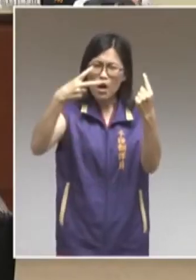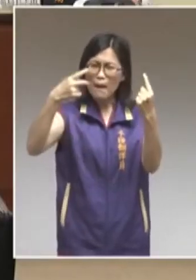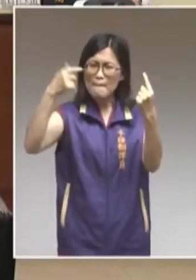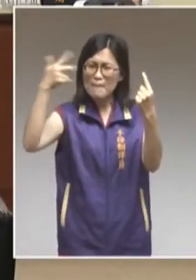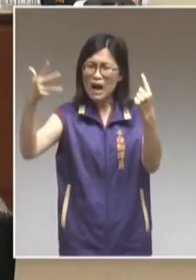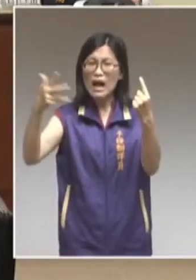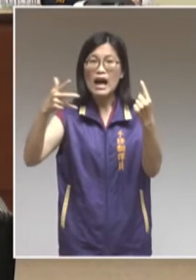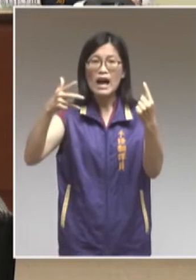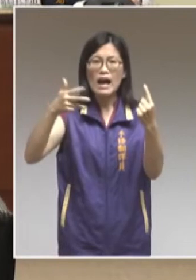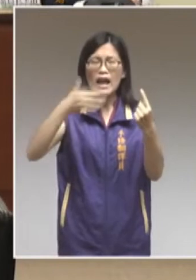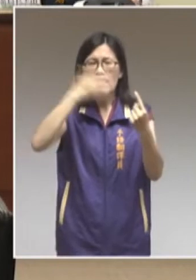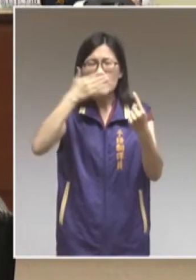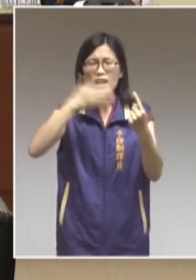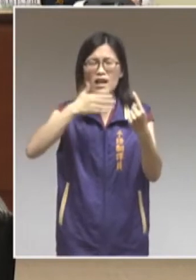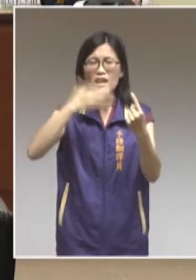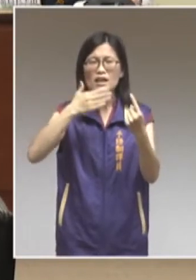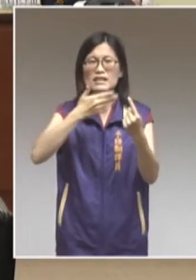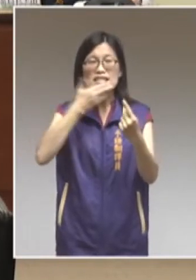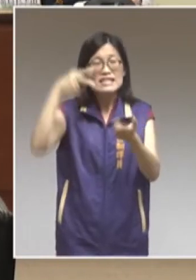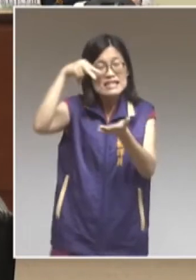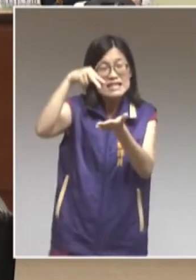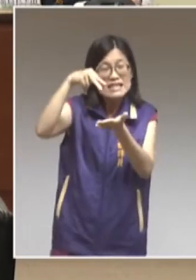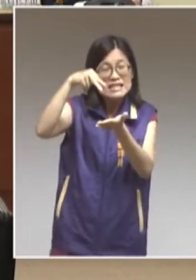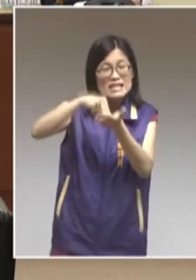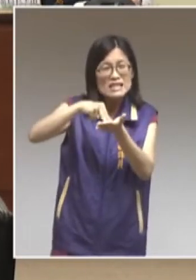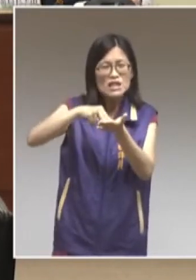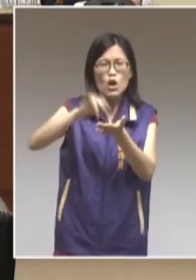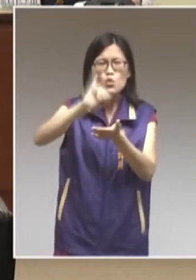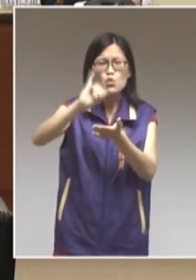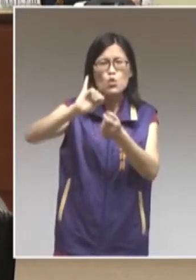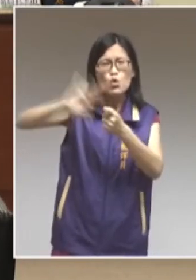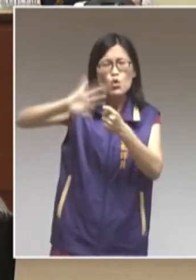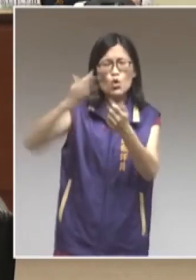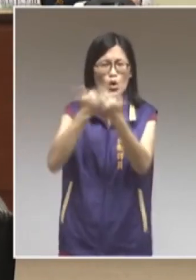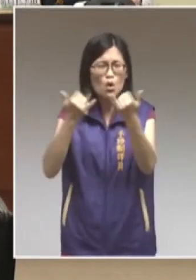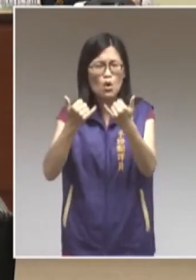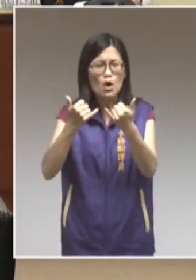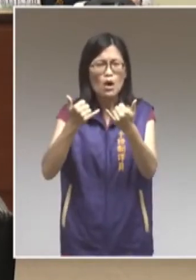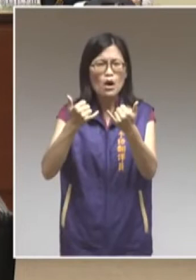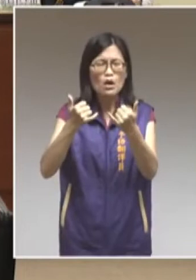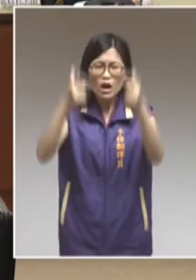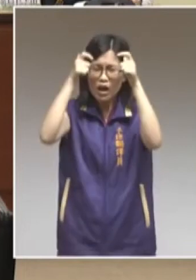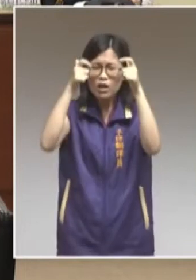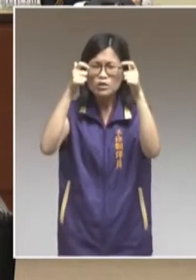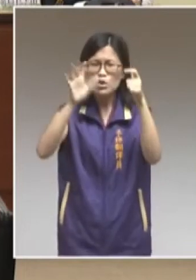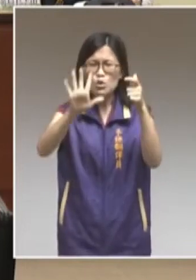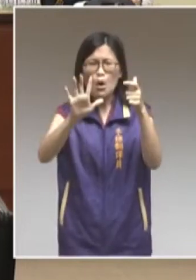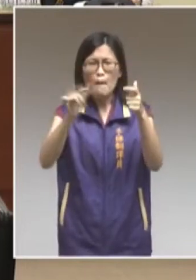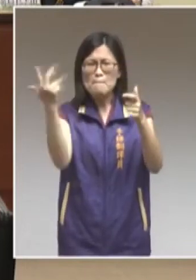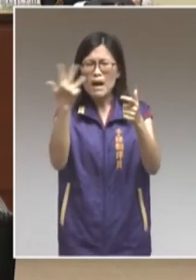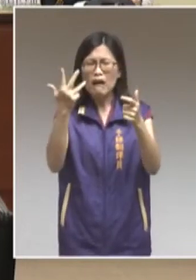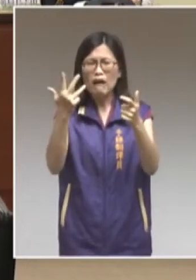19528，就是台南私立学校女高中生，那个她因为高雄是不是有8位学童有参加营